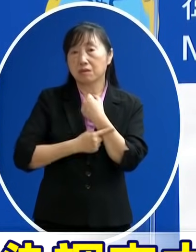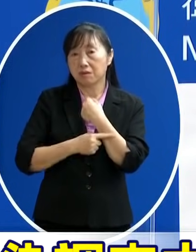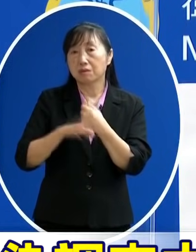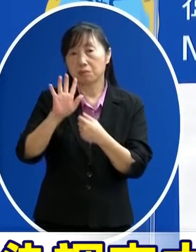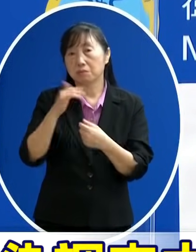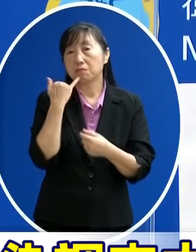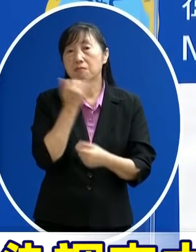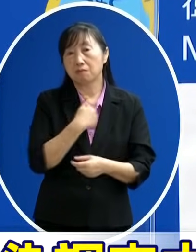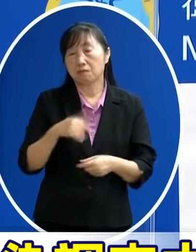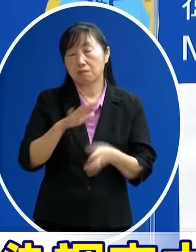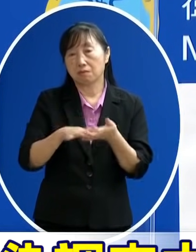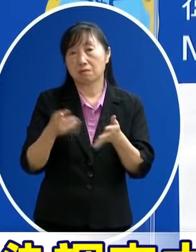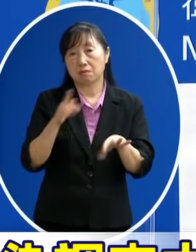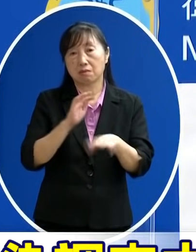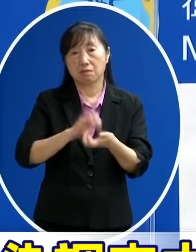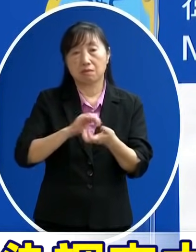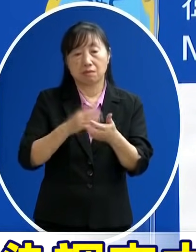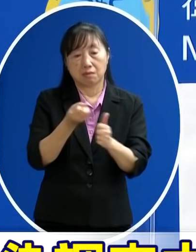传播。